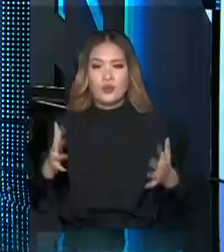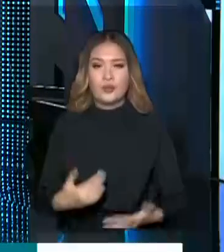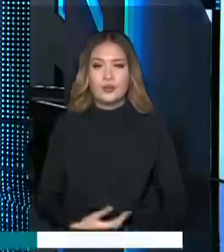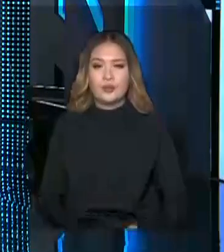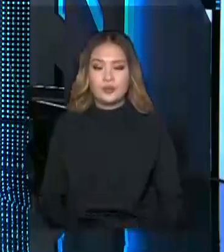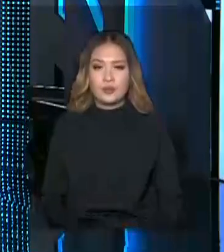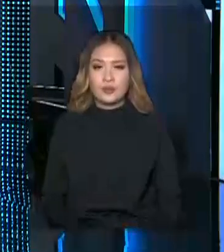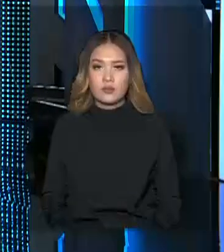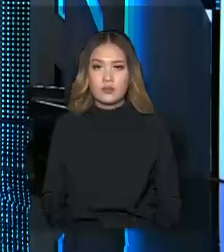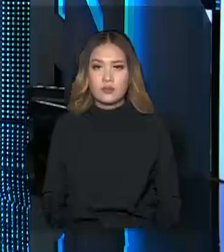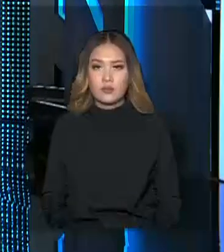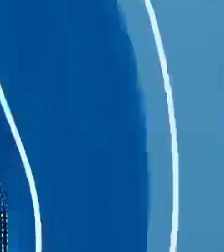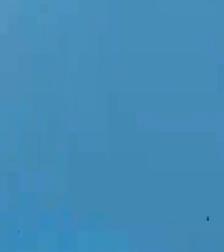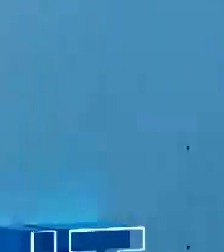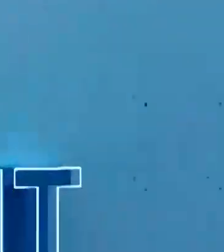Самат мырза.